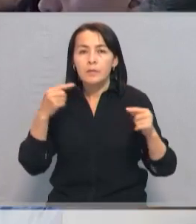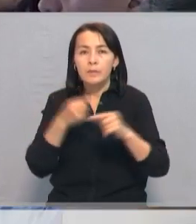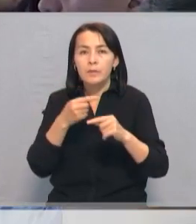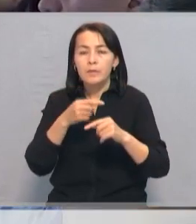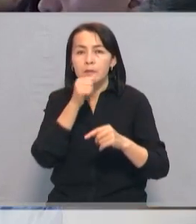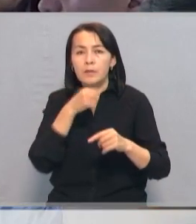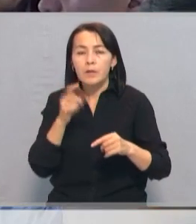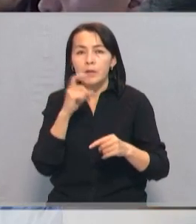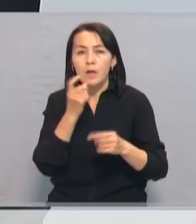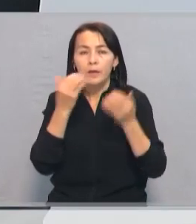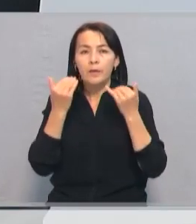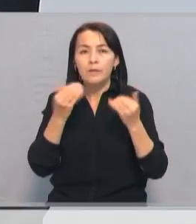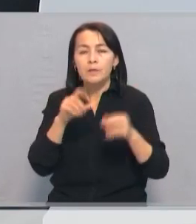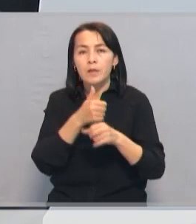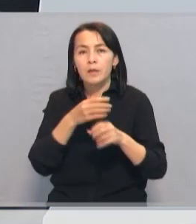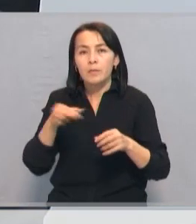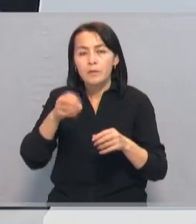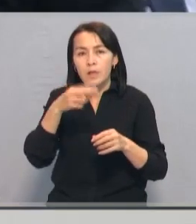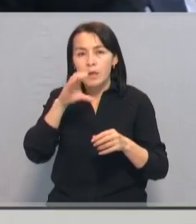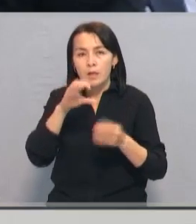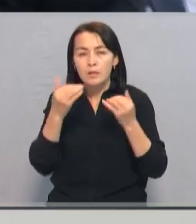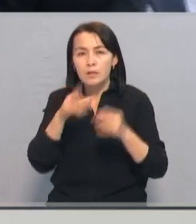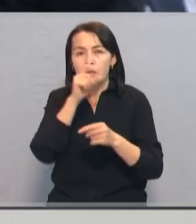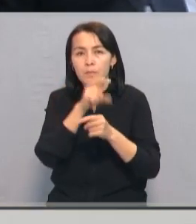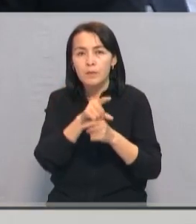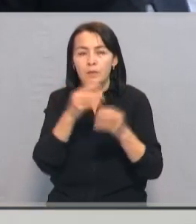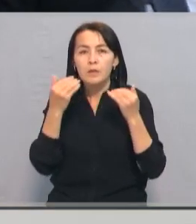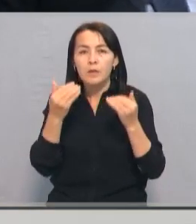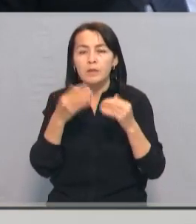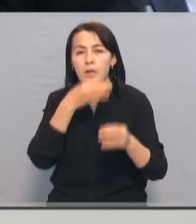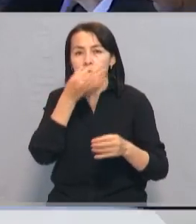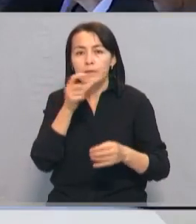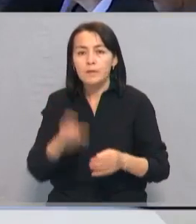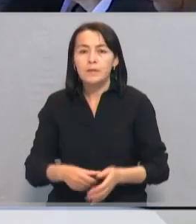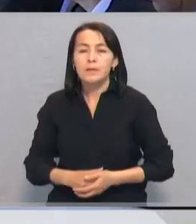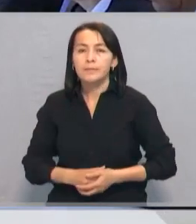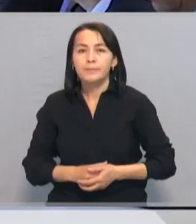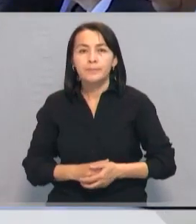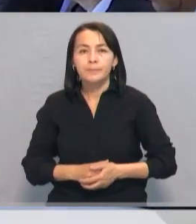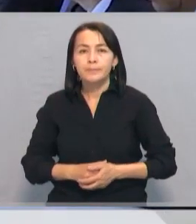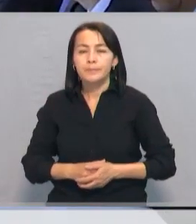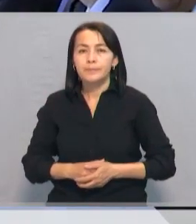противодействию теневой экономике. Аким области Дархан Сатыбалды дал ряд поручений ответственным лицам.